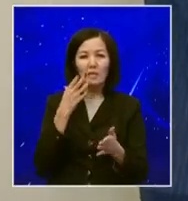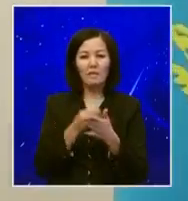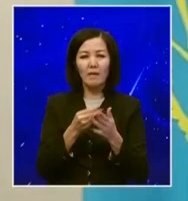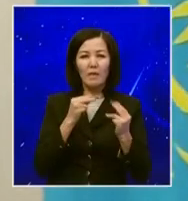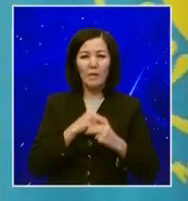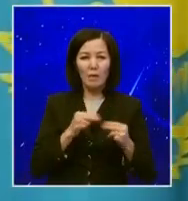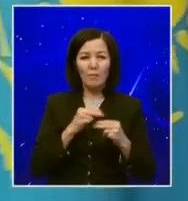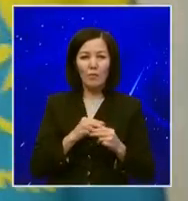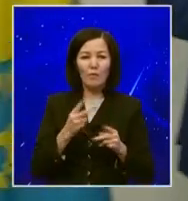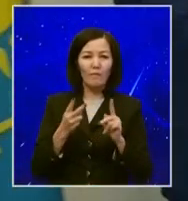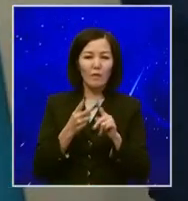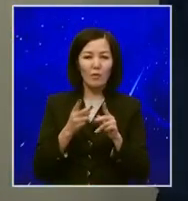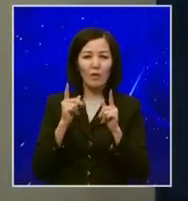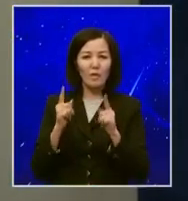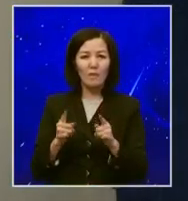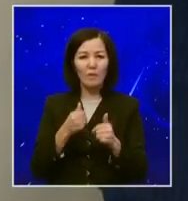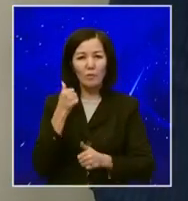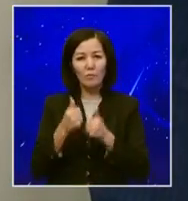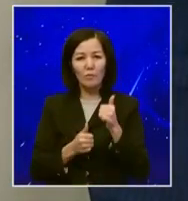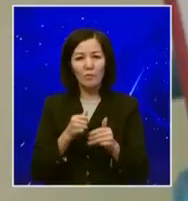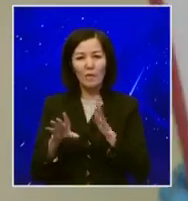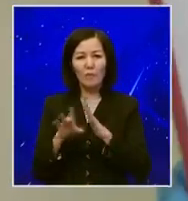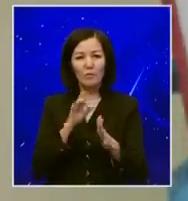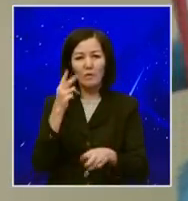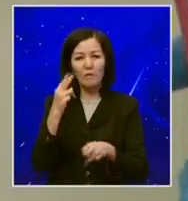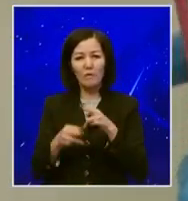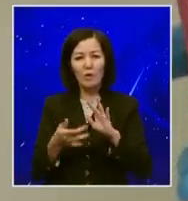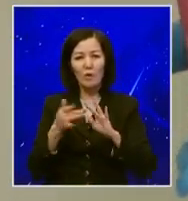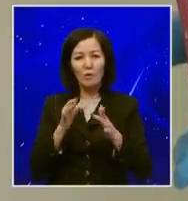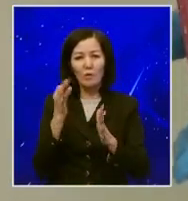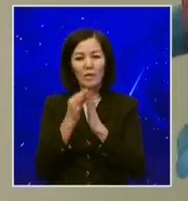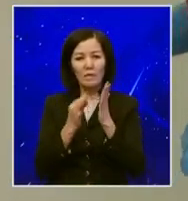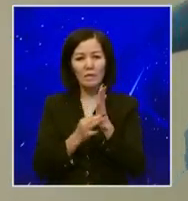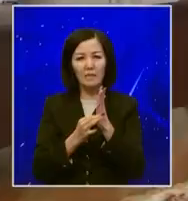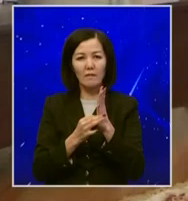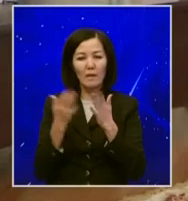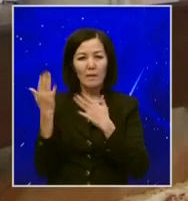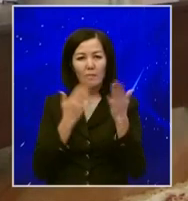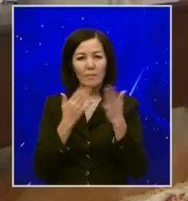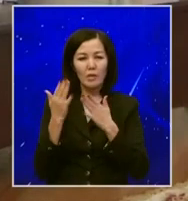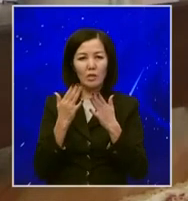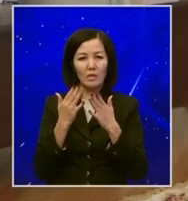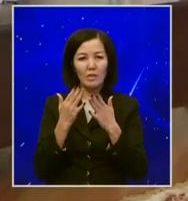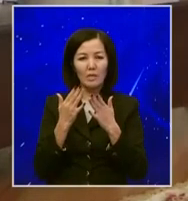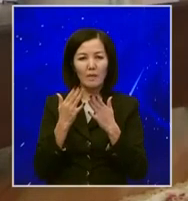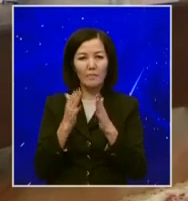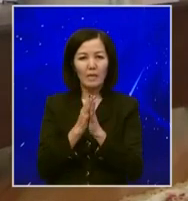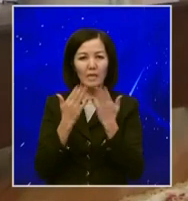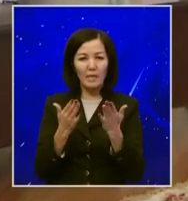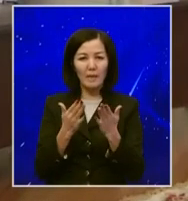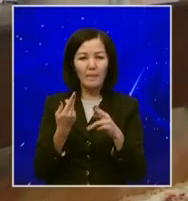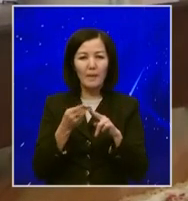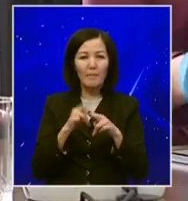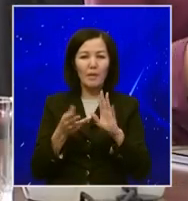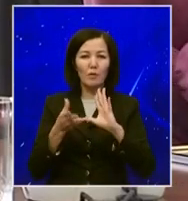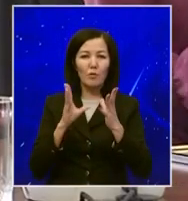Второй этап для конкурсантов, прошедших отбор, завершился онлайн-тестированием по прочитанным материалам. По итогам